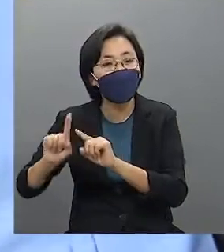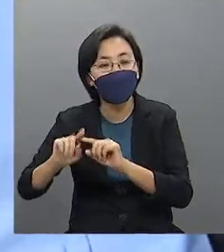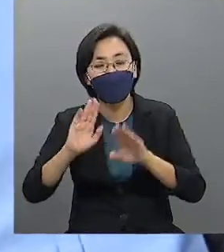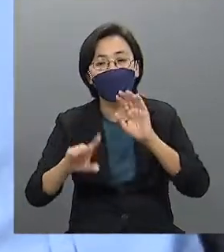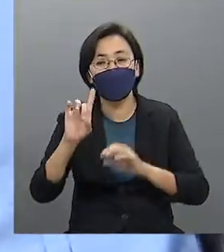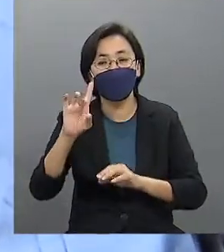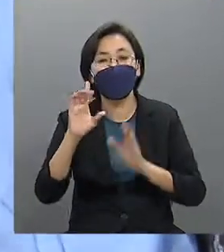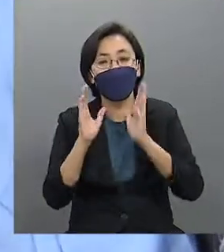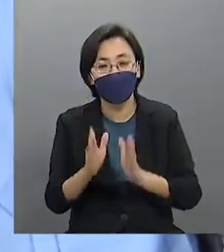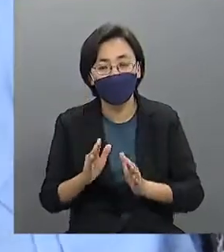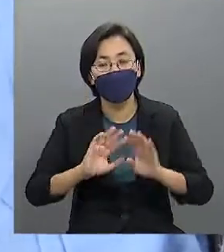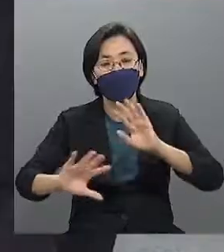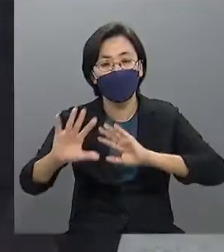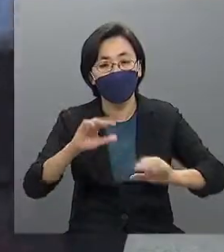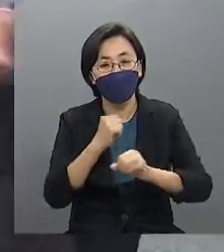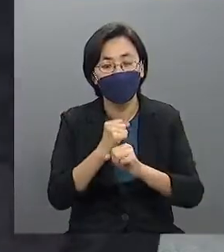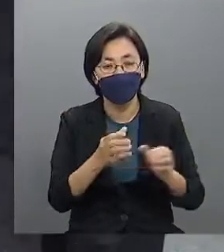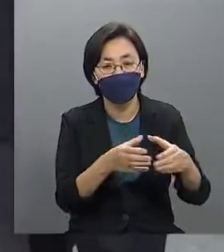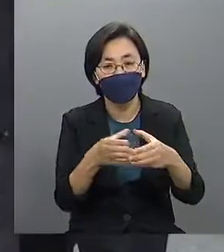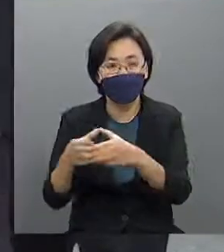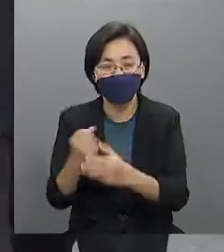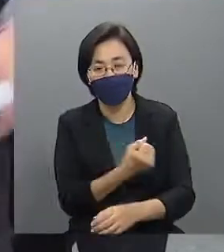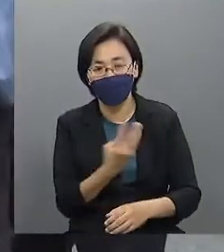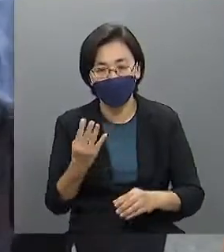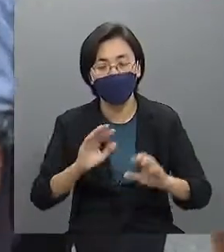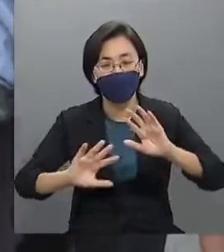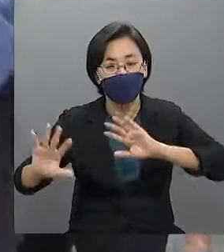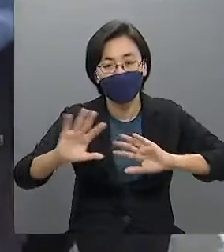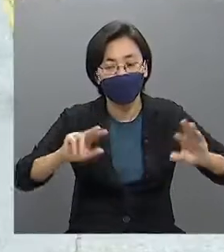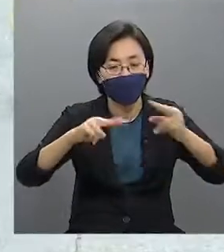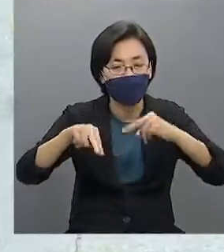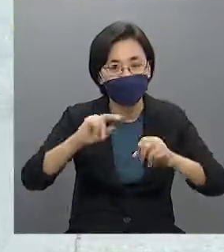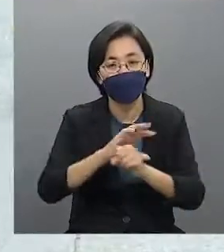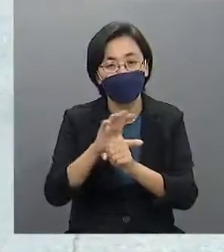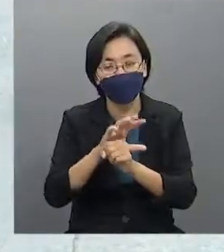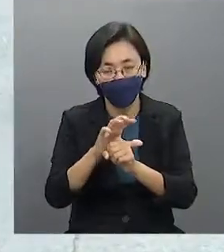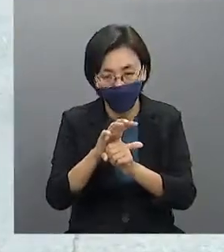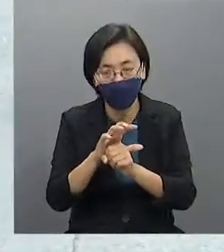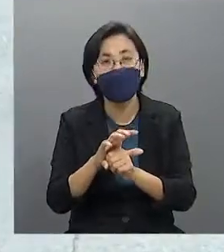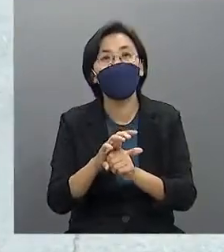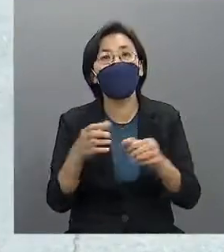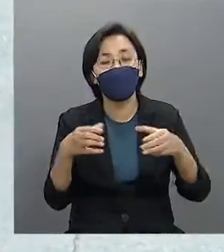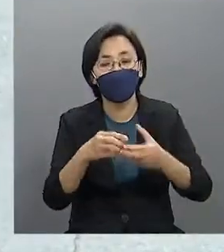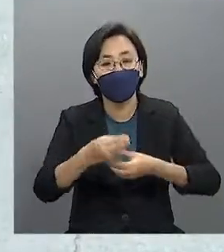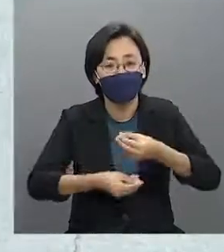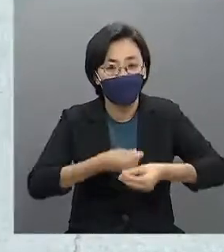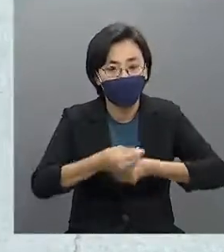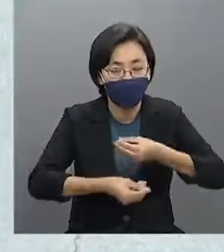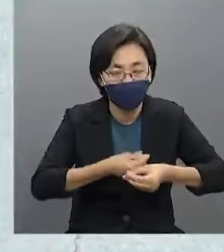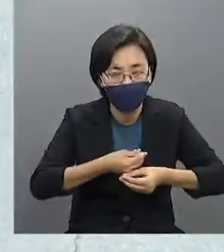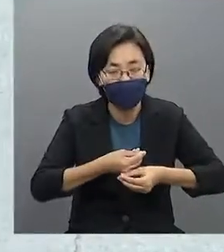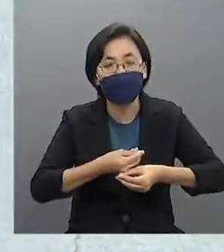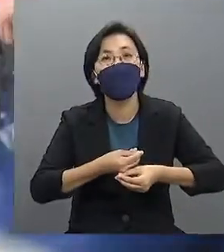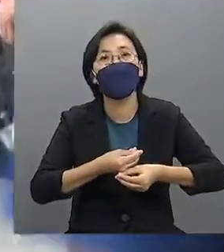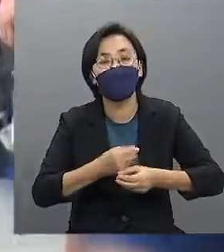แบ่งการทำงานเป็น4ชุดเพื่อออกตรวจและค้นหาเชื้อโควิด -19 ให้กับกลุ่มพ่อค้าแม่ค้าและแรงงานต่างด้าวในตล